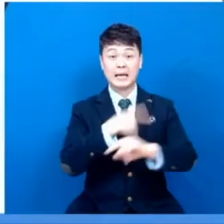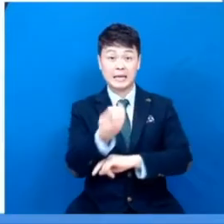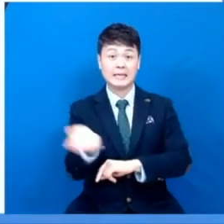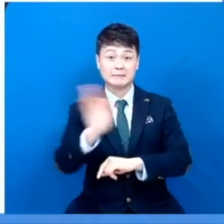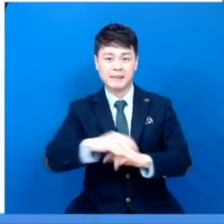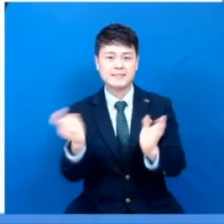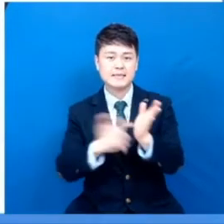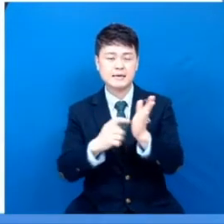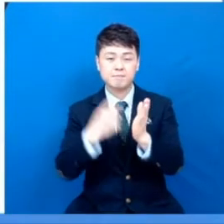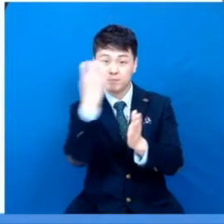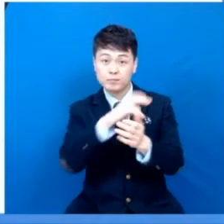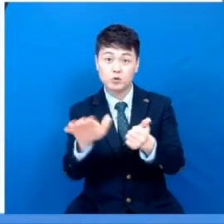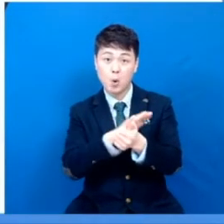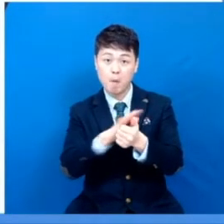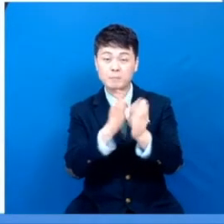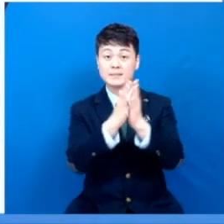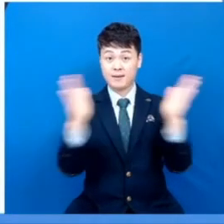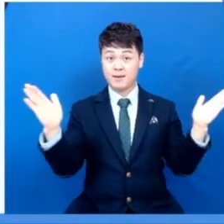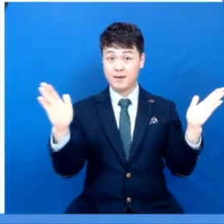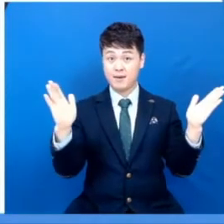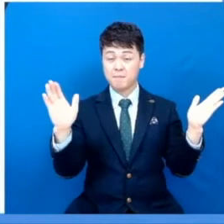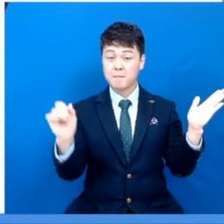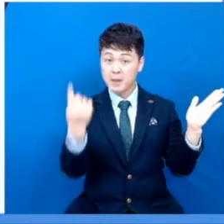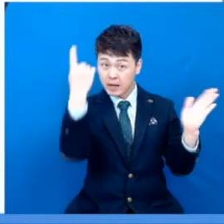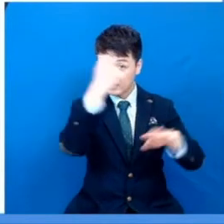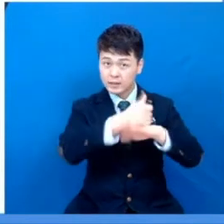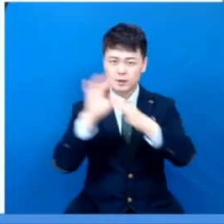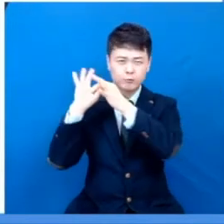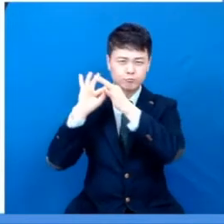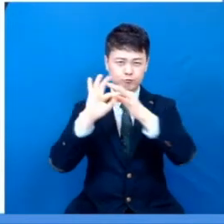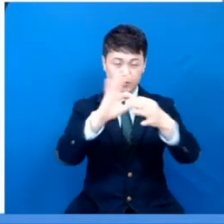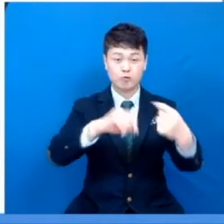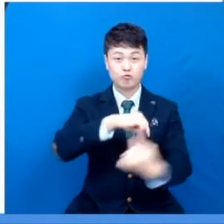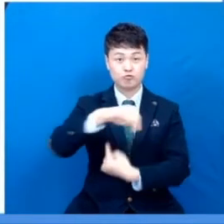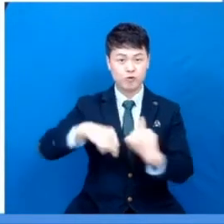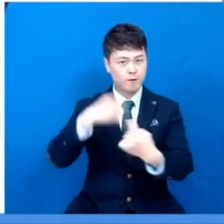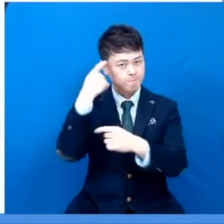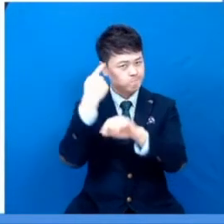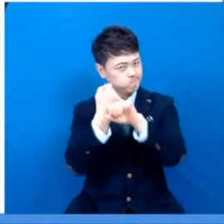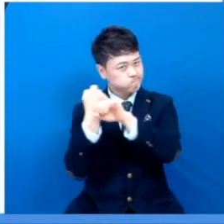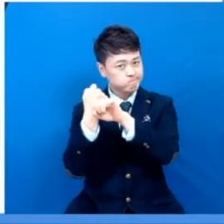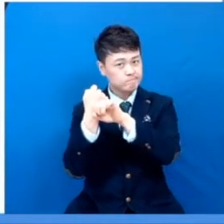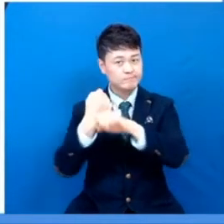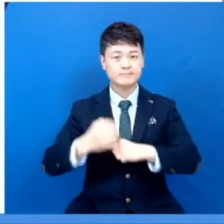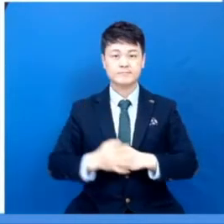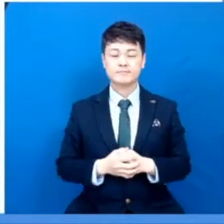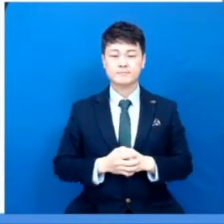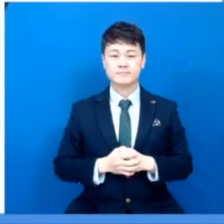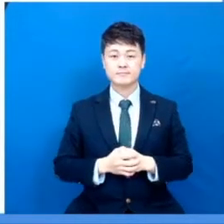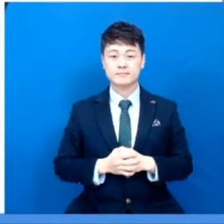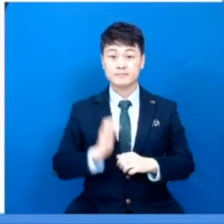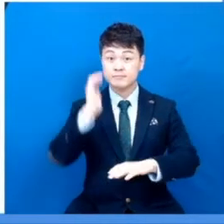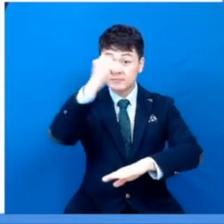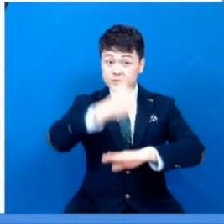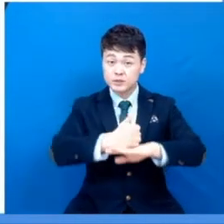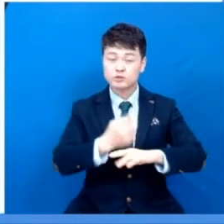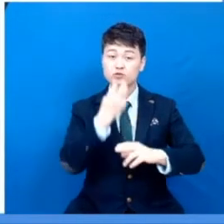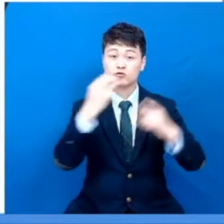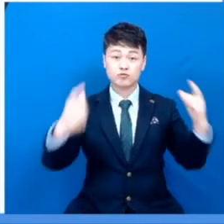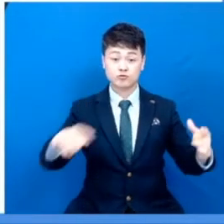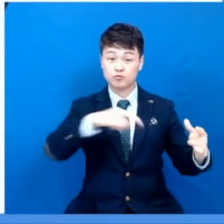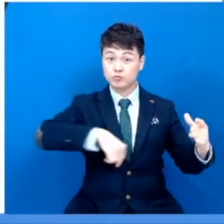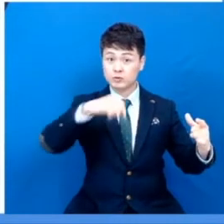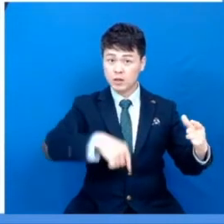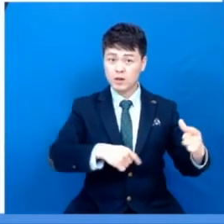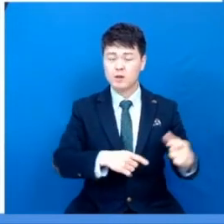긴급 똘 봄을 진행함으로써 지속 짝 운영을 모색하여 씁니다 이에 수도권 의 확진 자